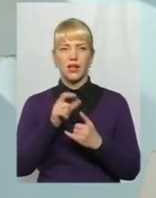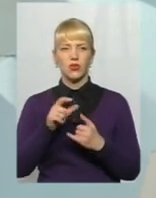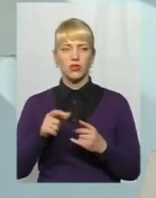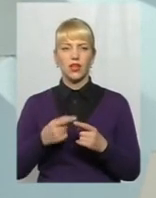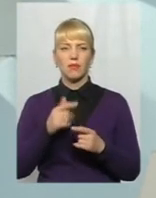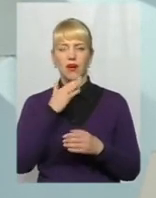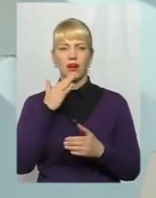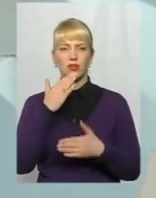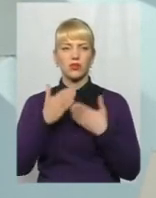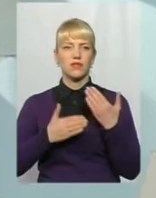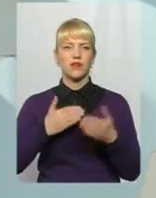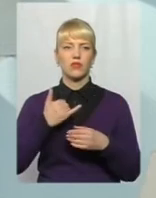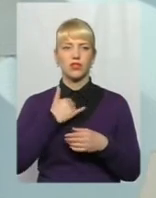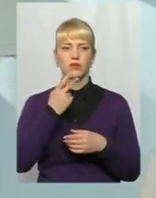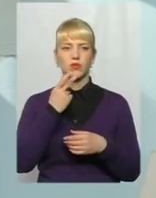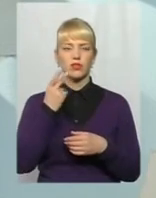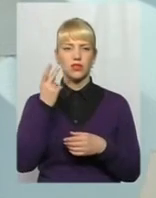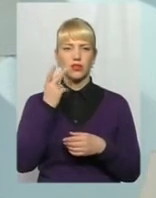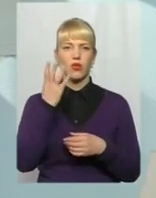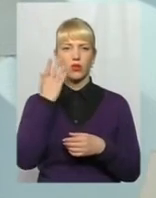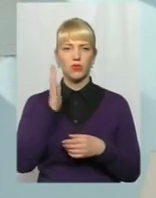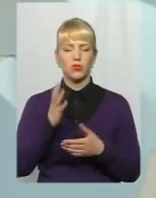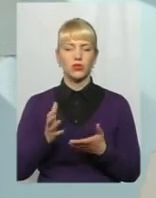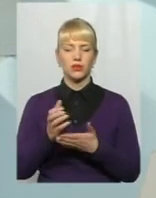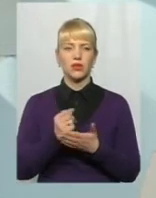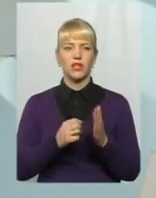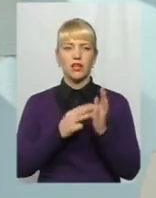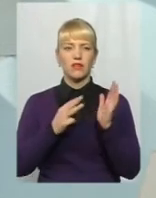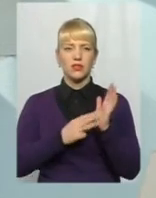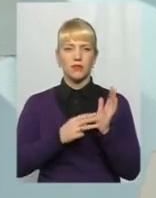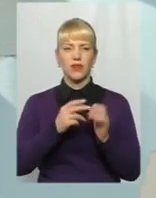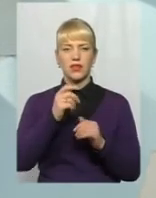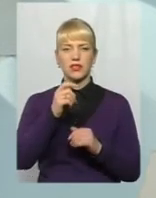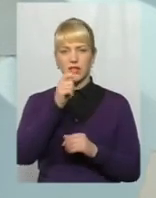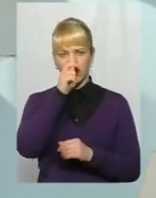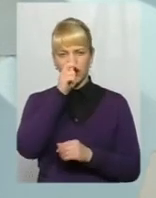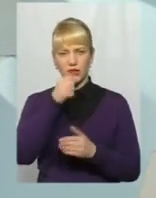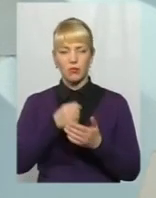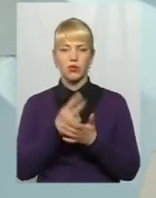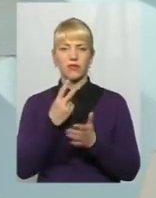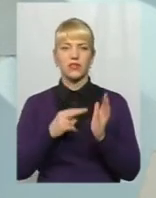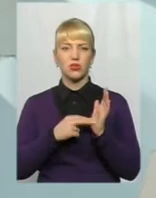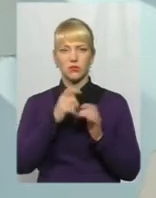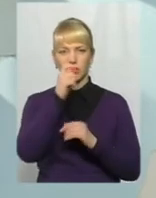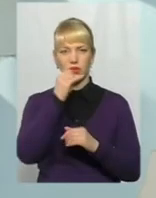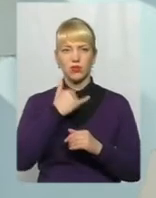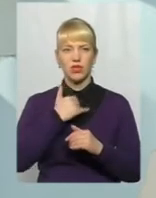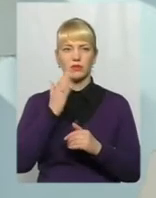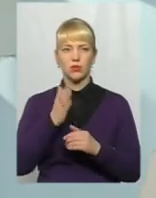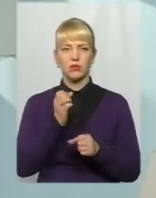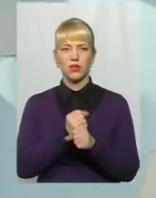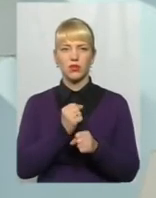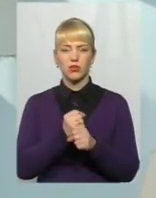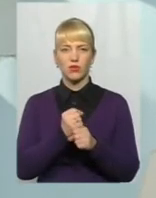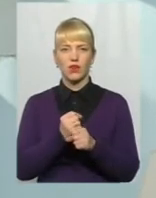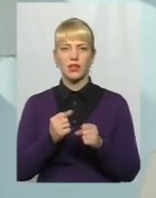Дуже звернень багато в нас постійно, коли ж ви будете збирати. Тому з 18 квітня по 27 квітня в нас будуть працювати мобільні пункти